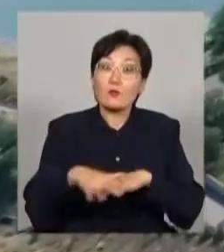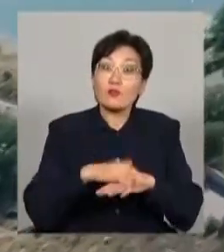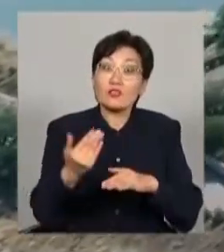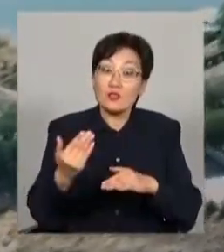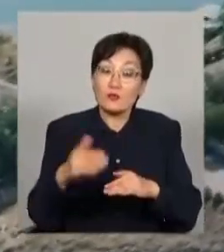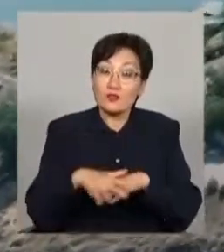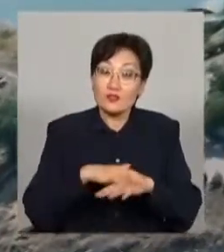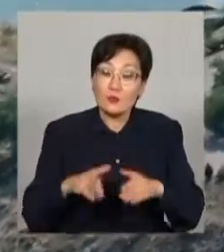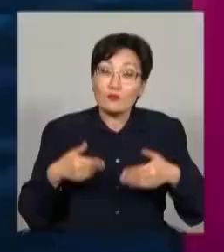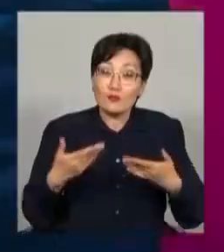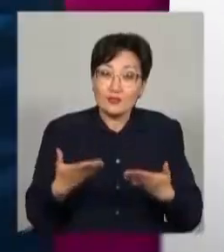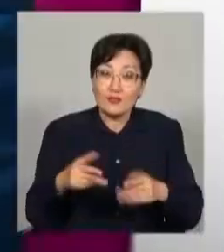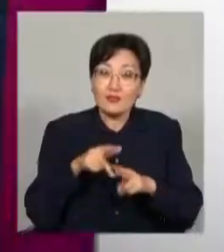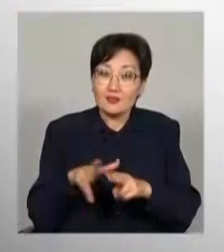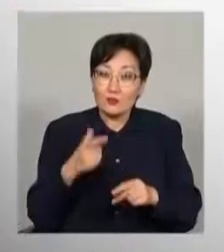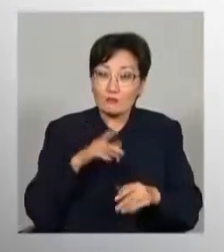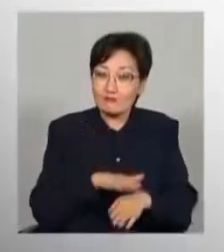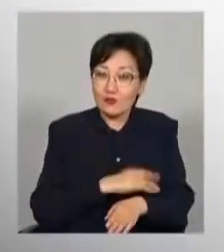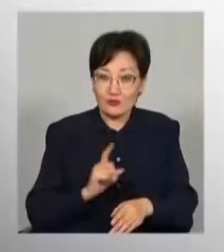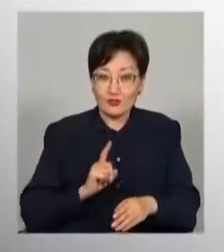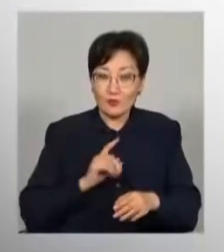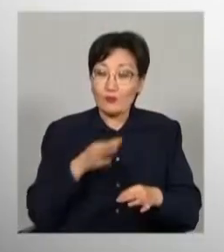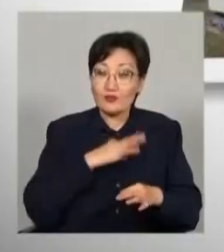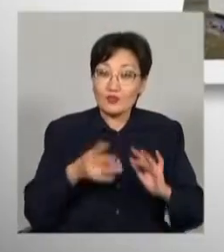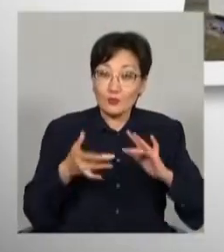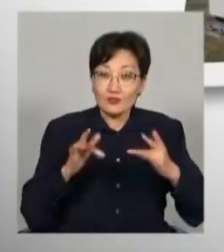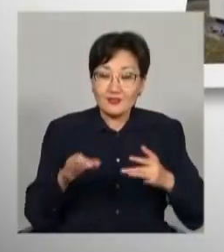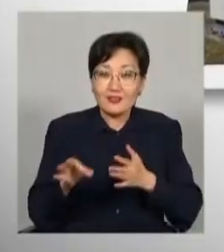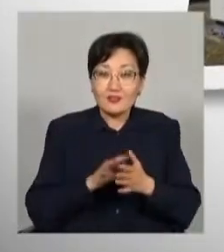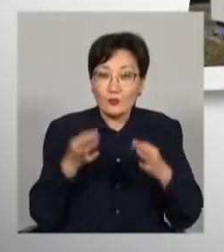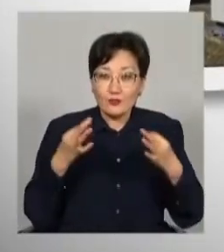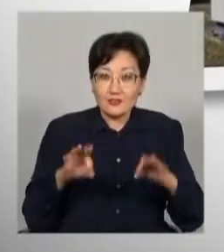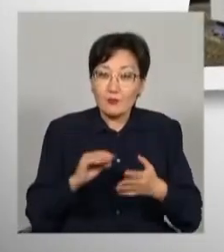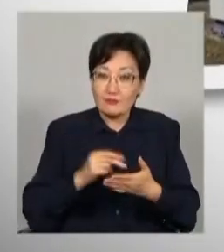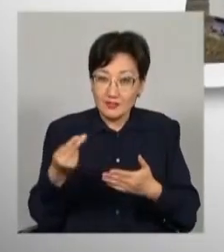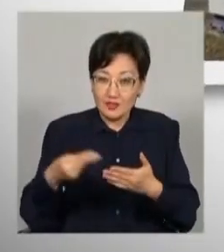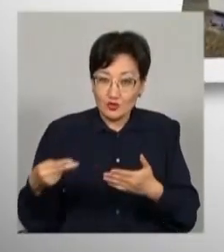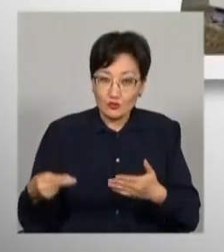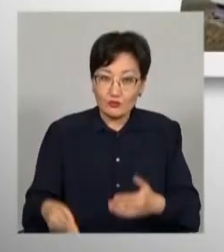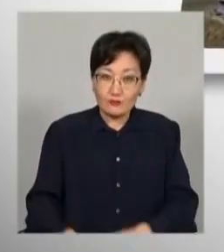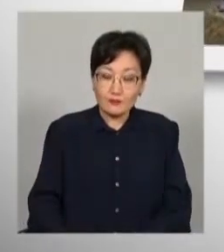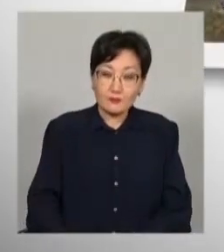народе инициатива не заставило себя долго ждать пользователи соцсетей тут же запустили петицию